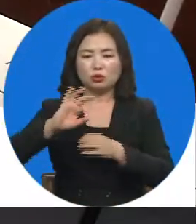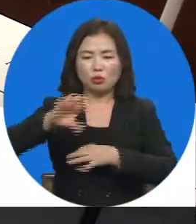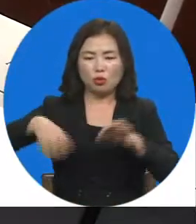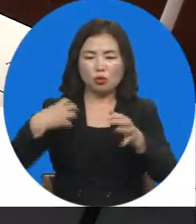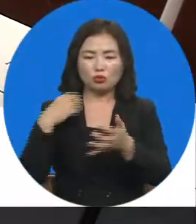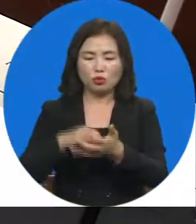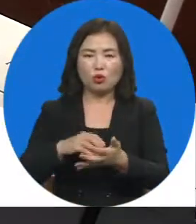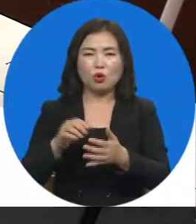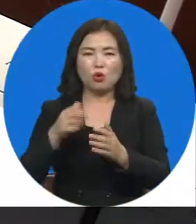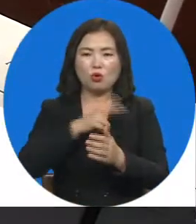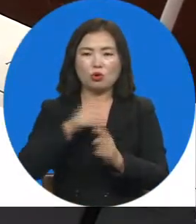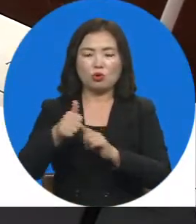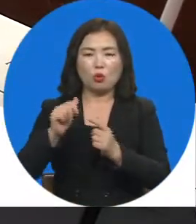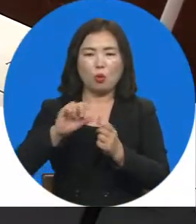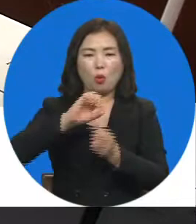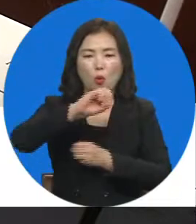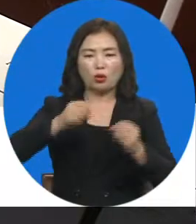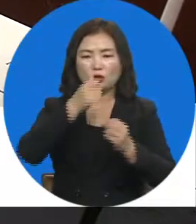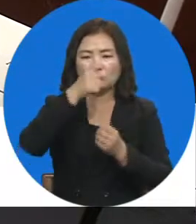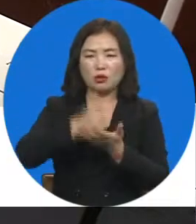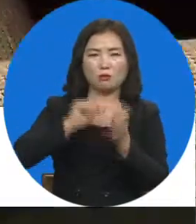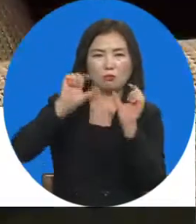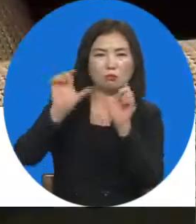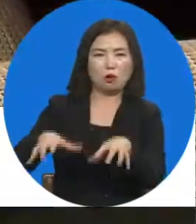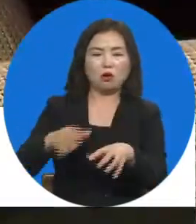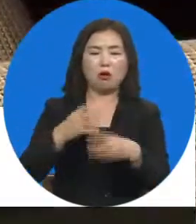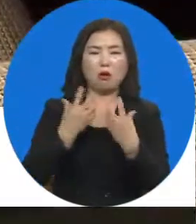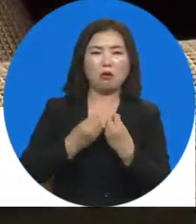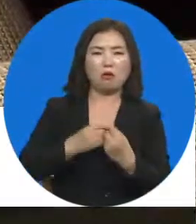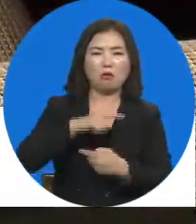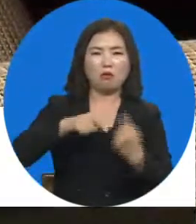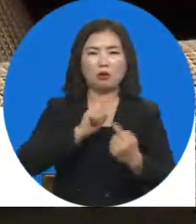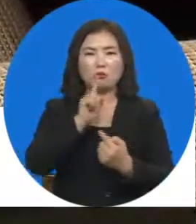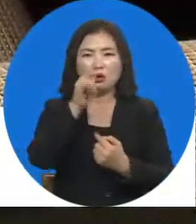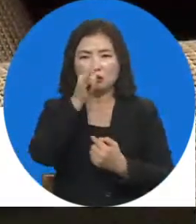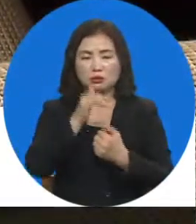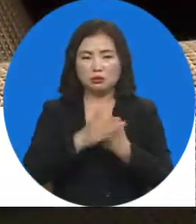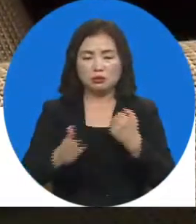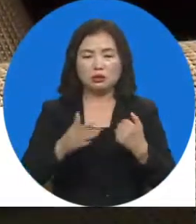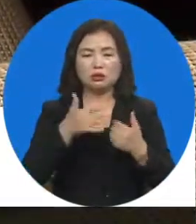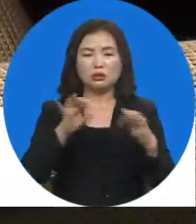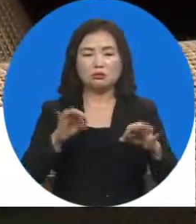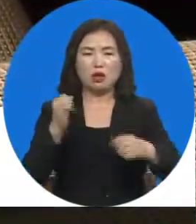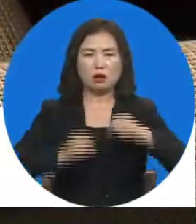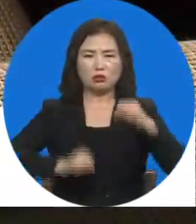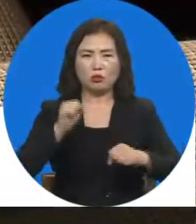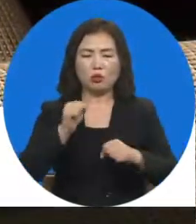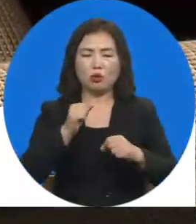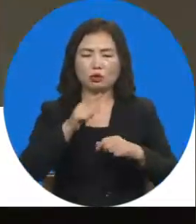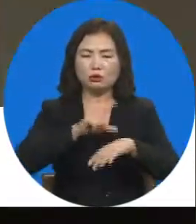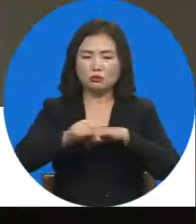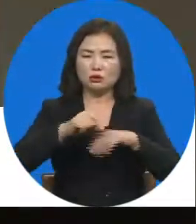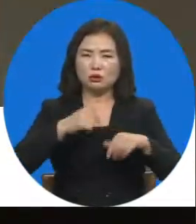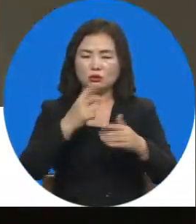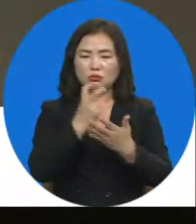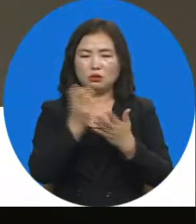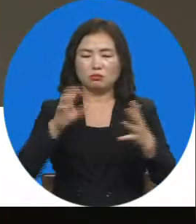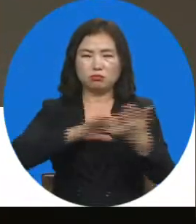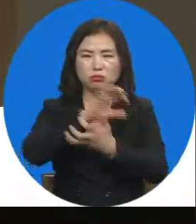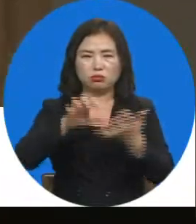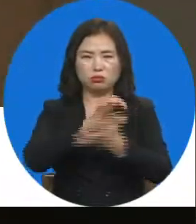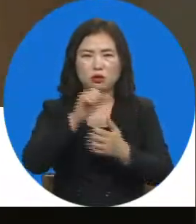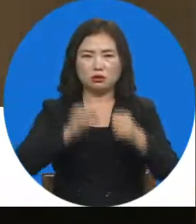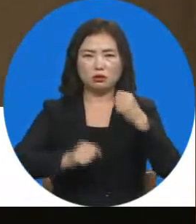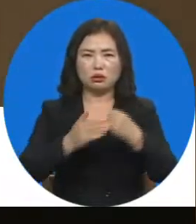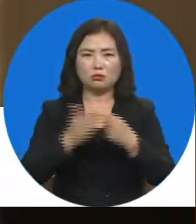돌려준 동료 의원에게 죄를 덮어씌우며 발뺌했다는 주장이 나오는 등 김 의원의 행위가 지방자치의 근간을 어지럽힌